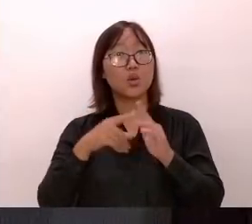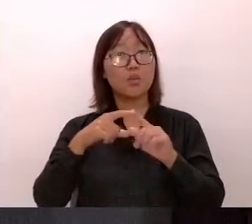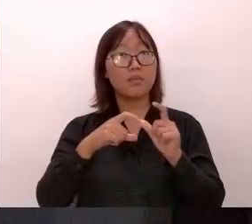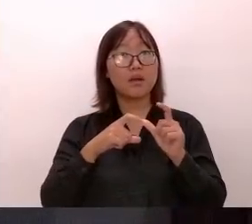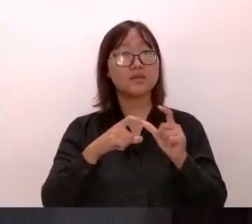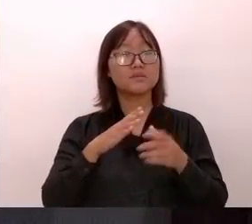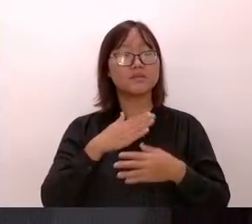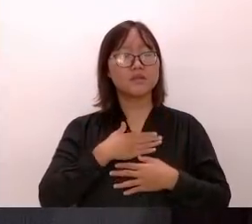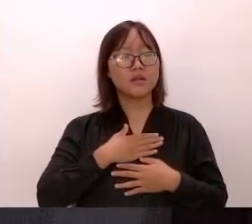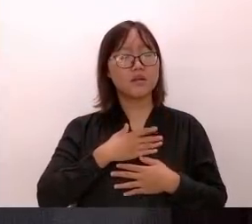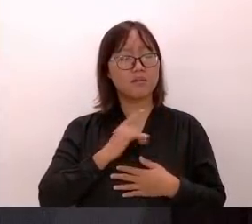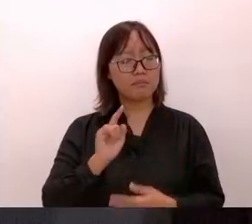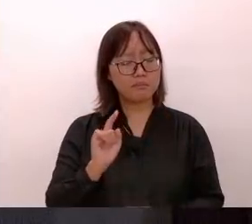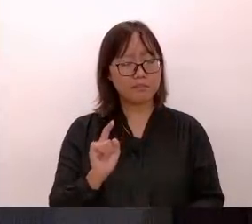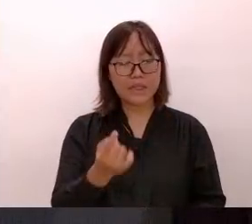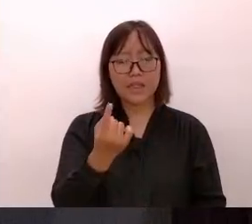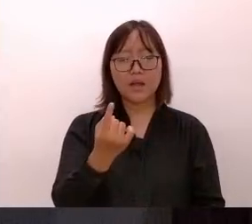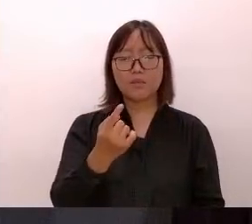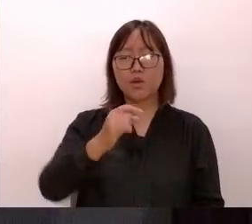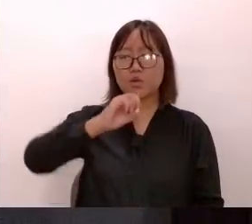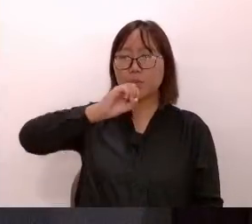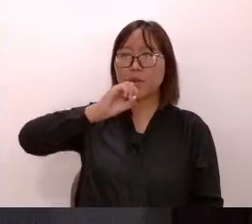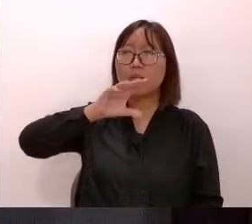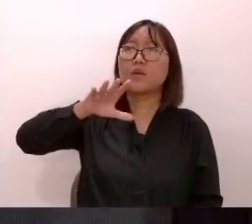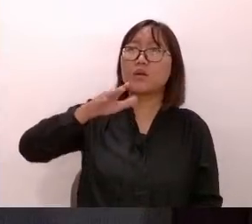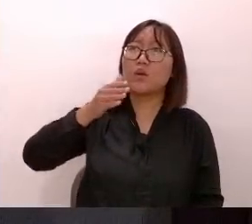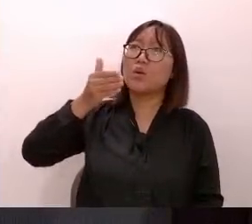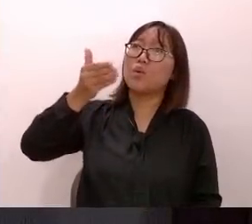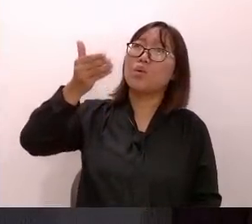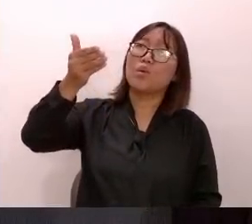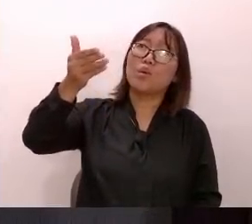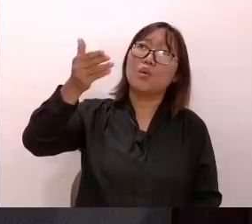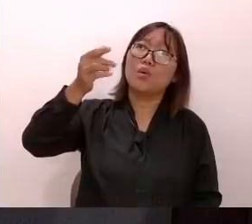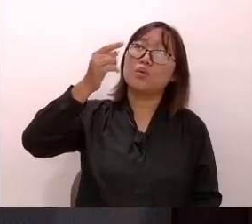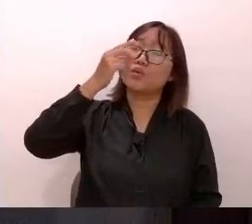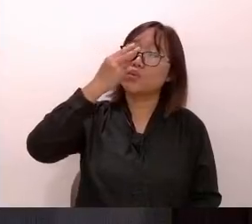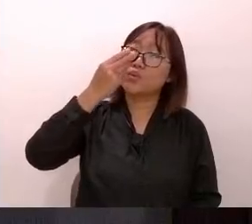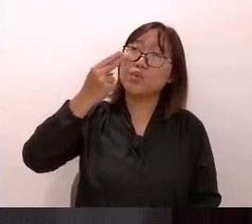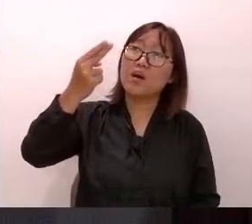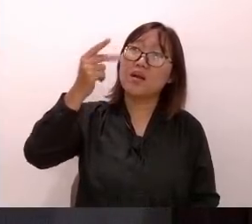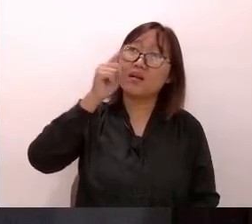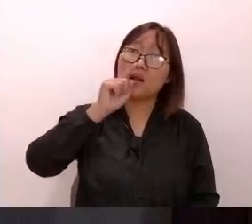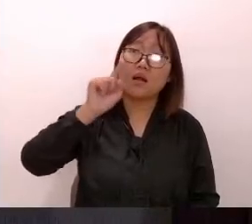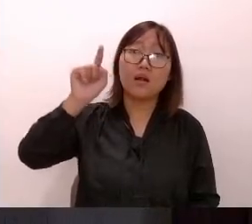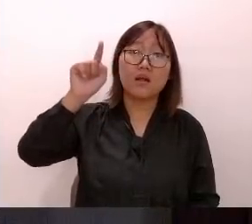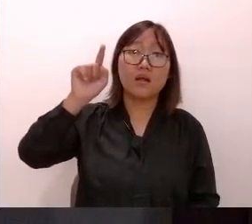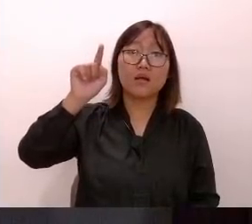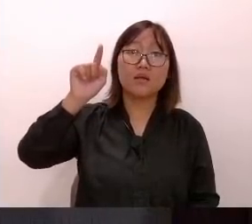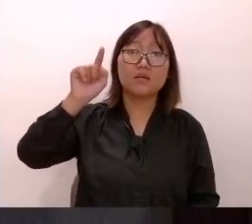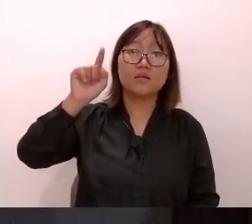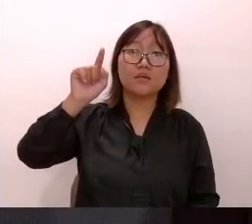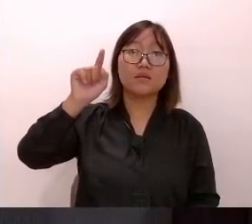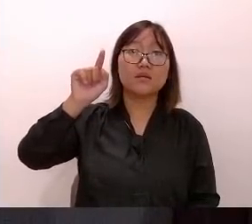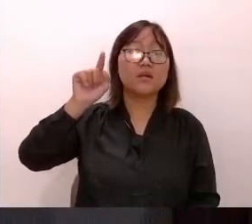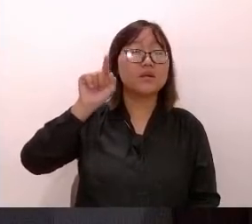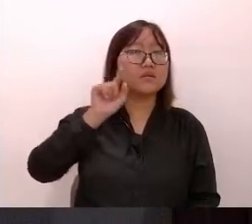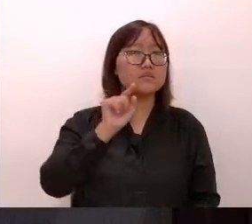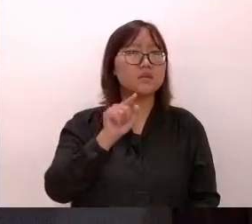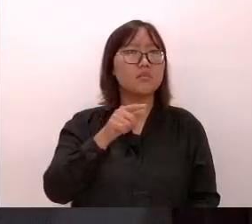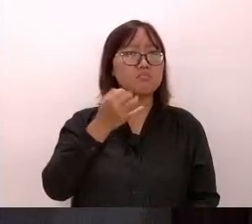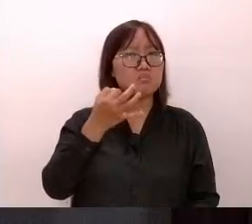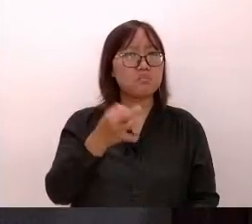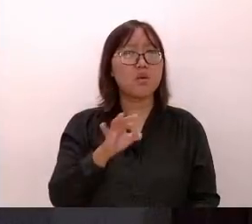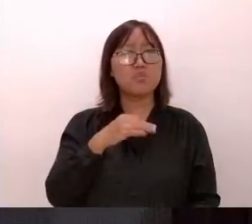menyatakan Yesus sebagai tuhan dan Allah ya Tuhanku dan Allahku inilah